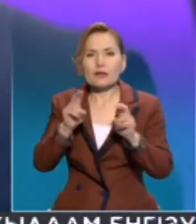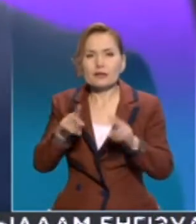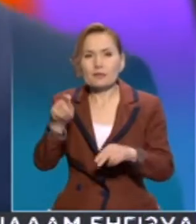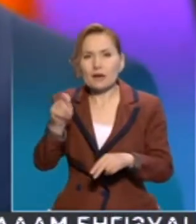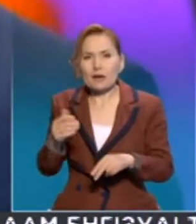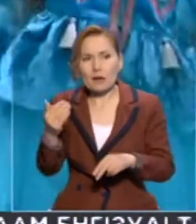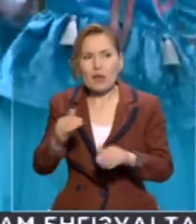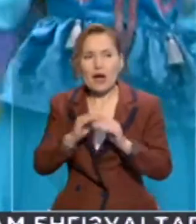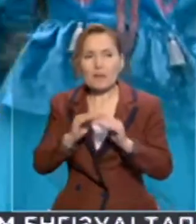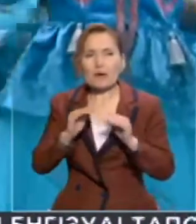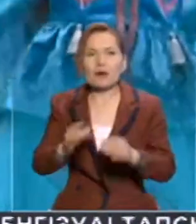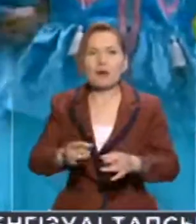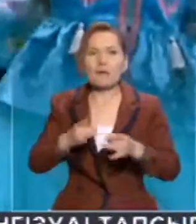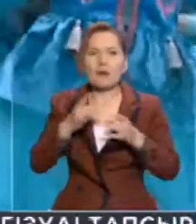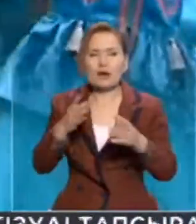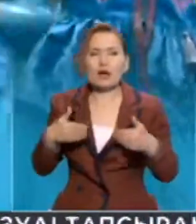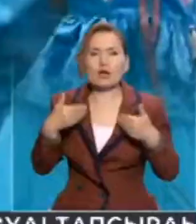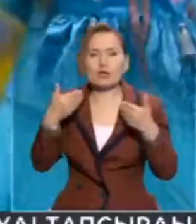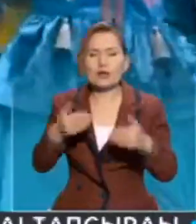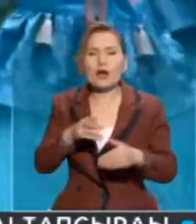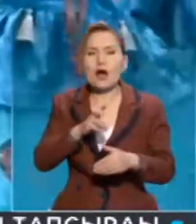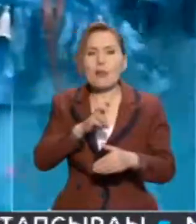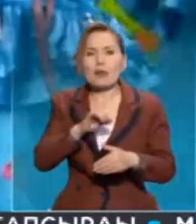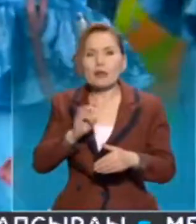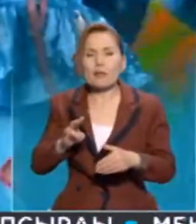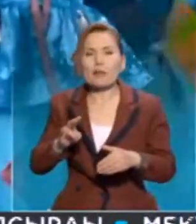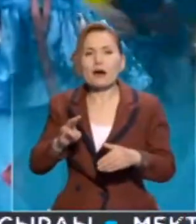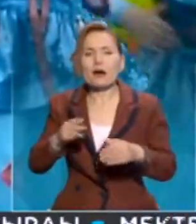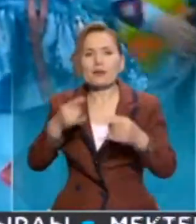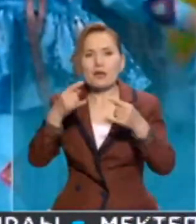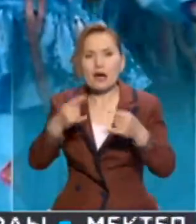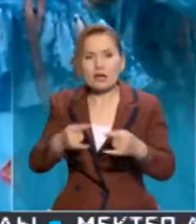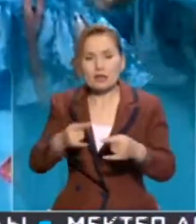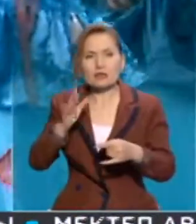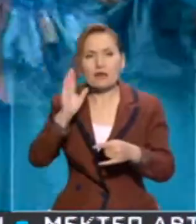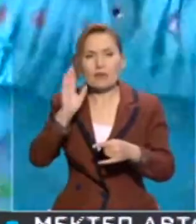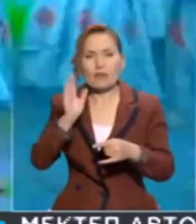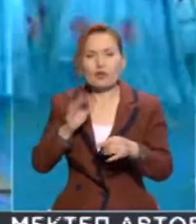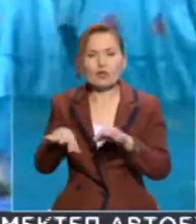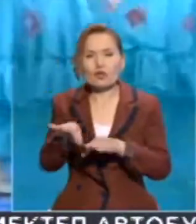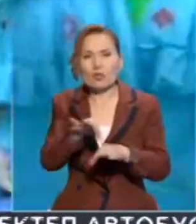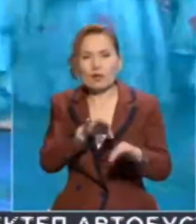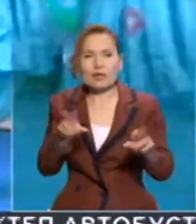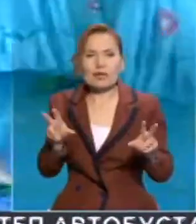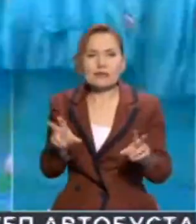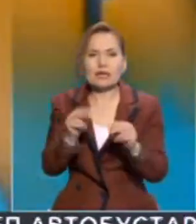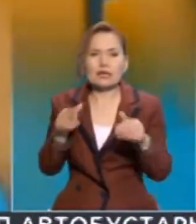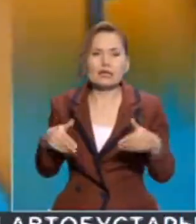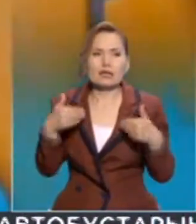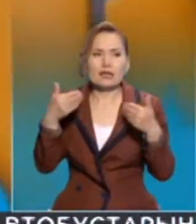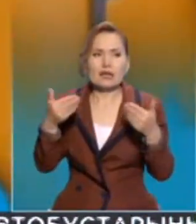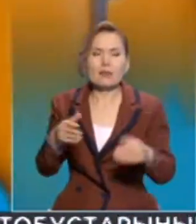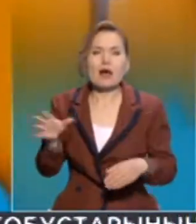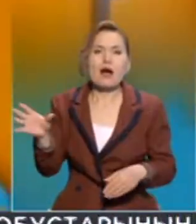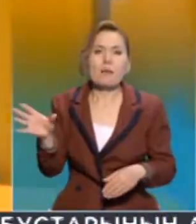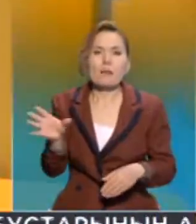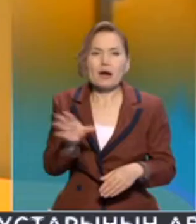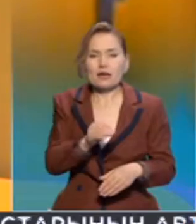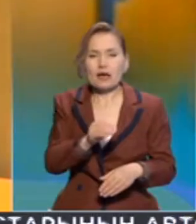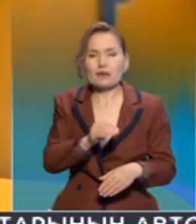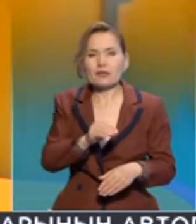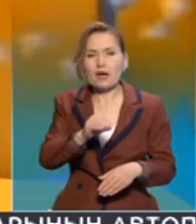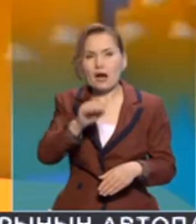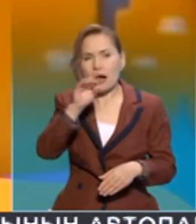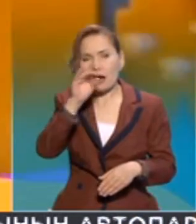келіп, балаларды мерекемен құттықтады. Балапан арнасының алдағы жобаларына сәттілік тіледі. Баршаңызды